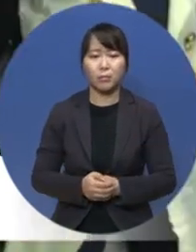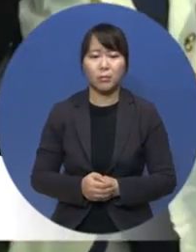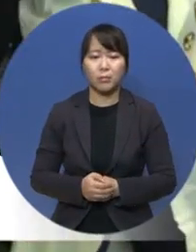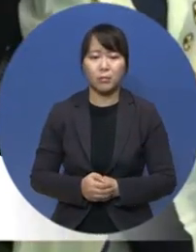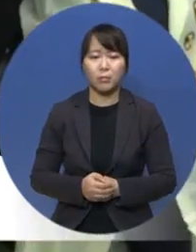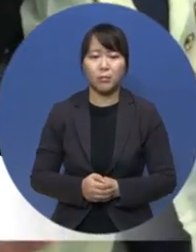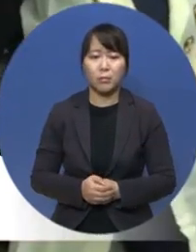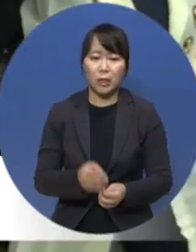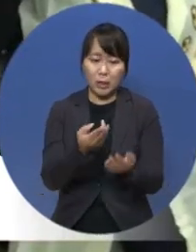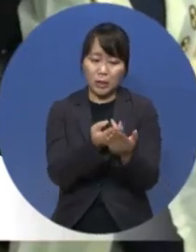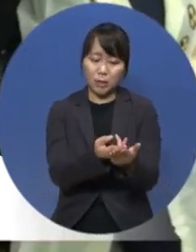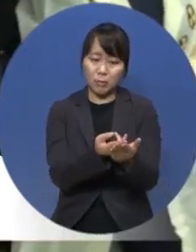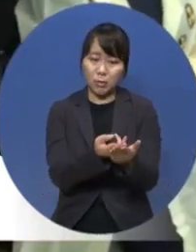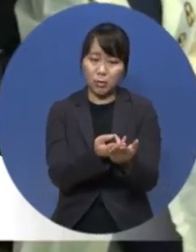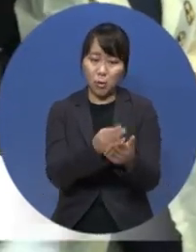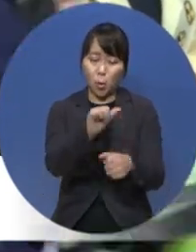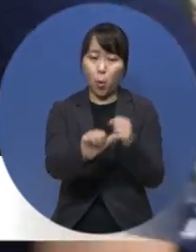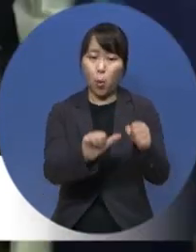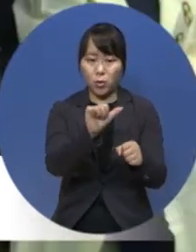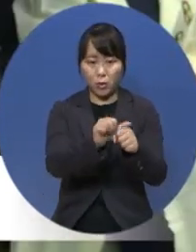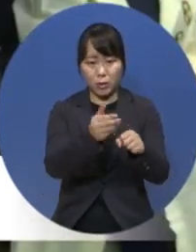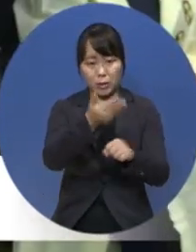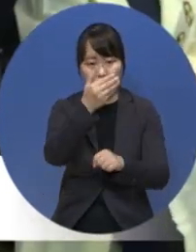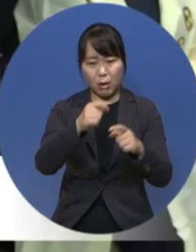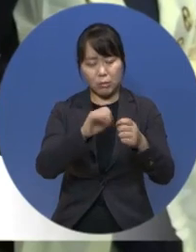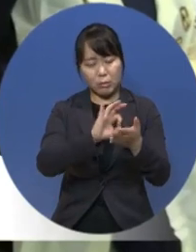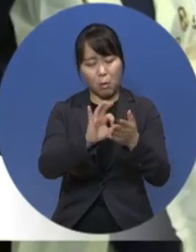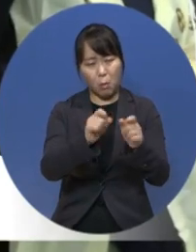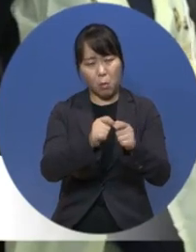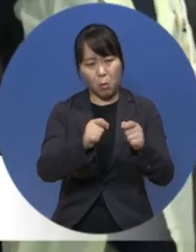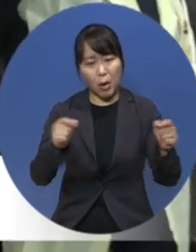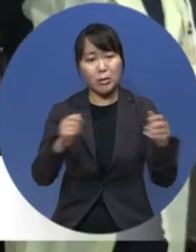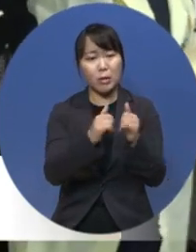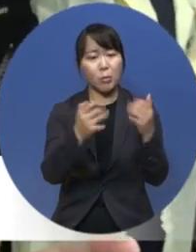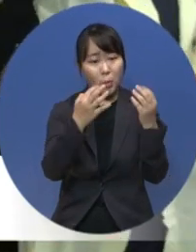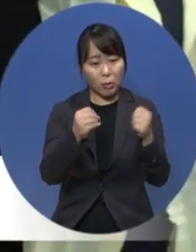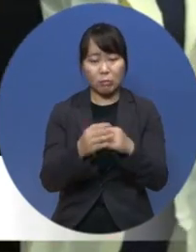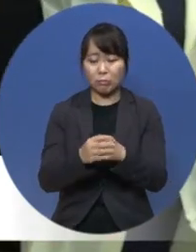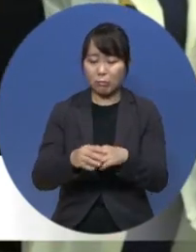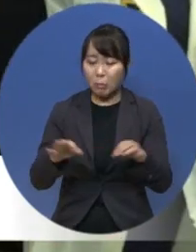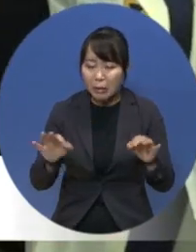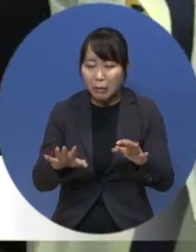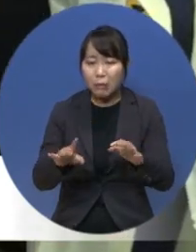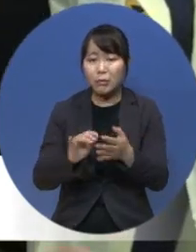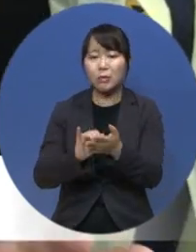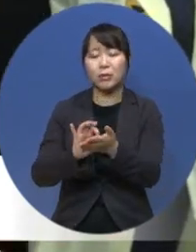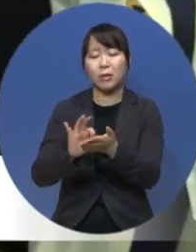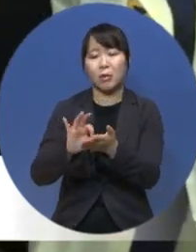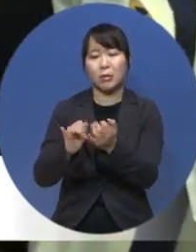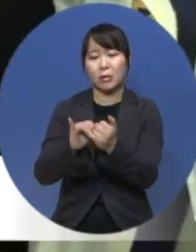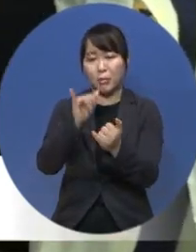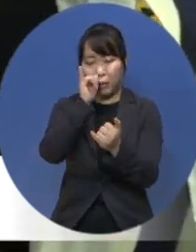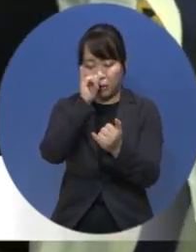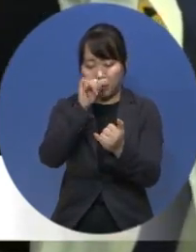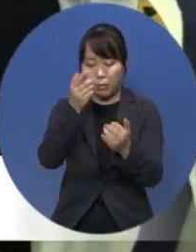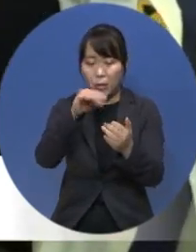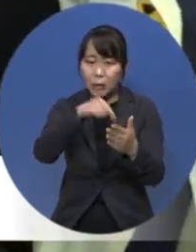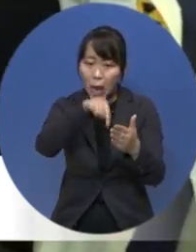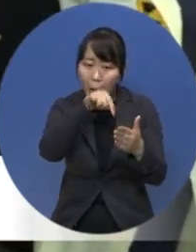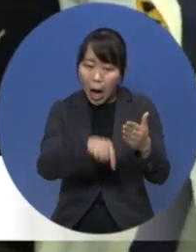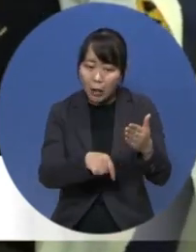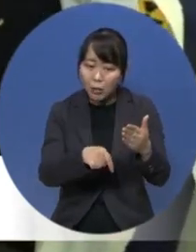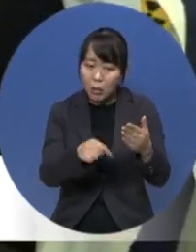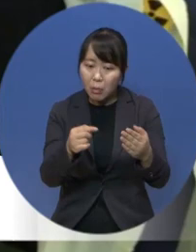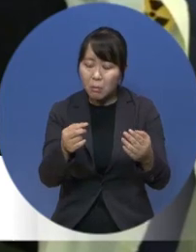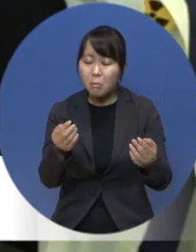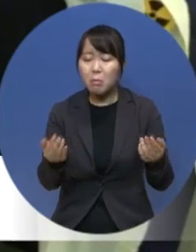침대를 이제 5년 이상 우리의 사용한 사람 뭐 짧게 되면서 그 안에서 녹이 없게